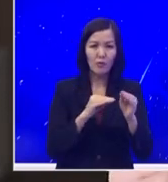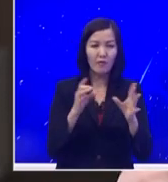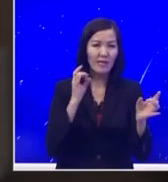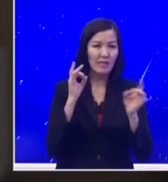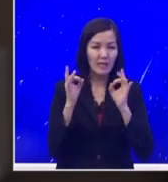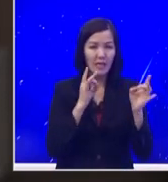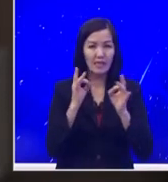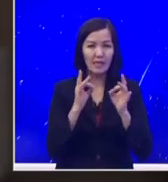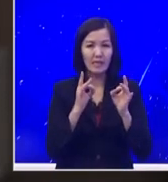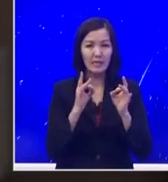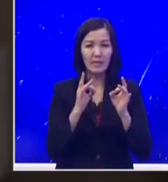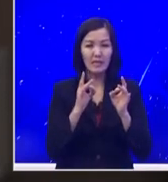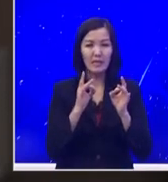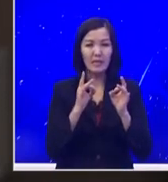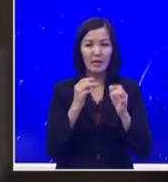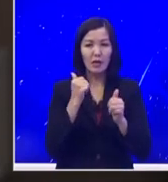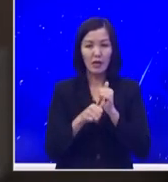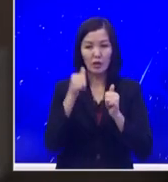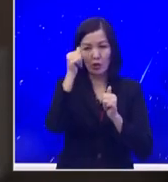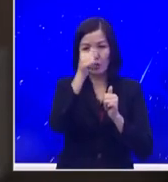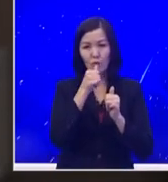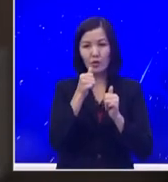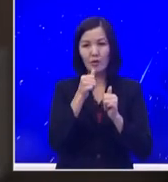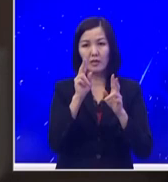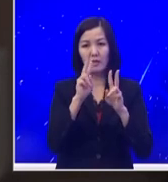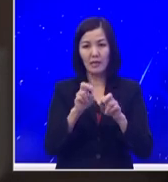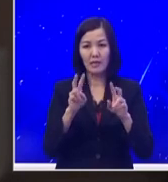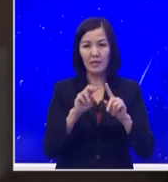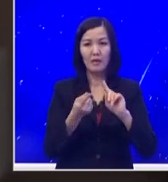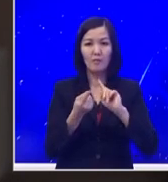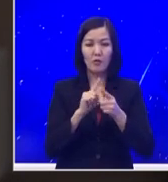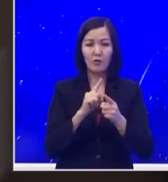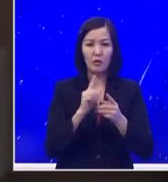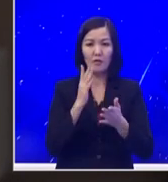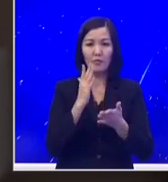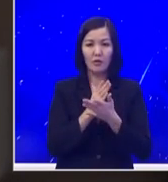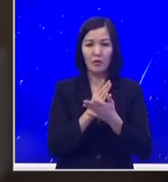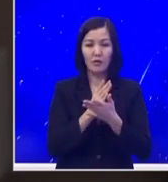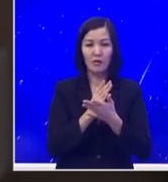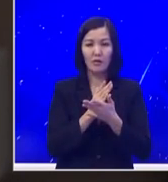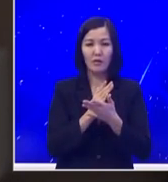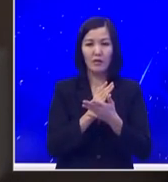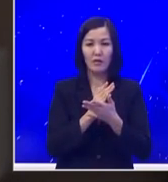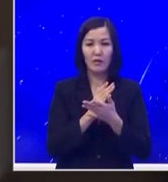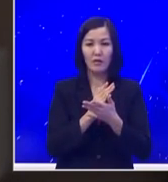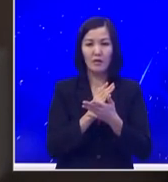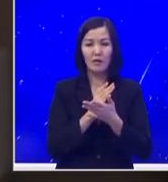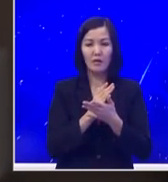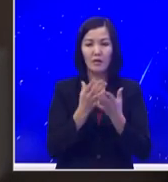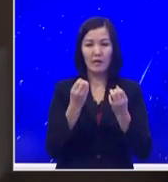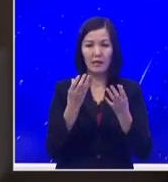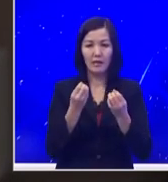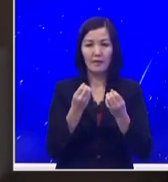сигнализация, өрт сөндіру сигнализациясы жыл сайын немен тексерілгенде тексеріледі және